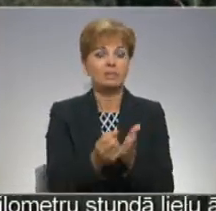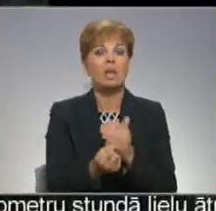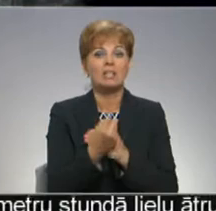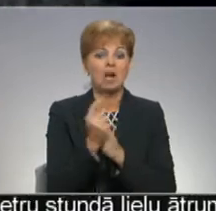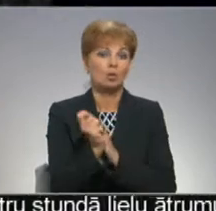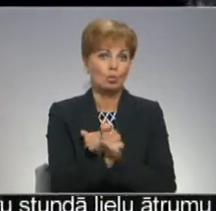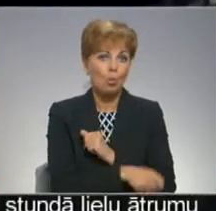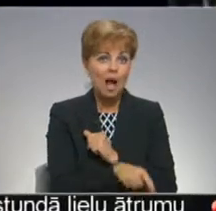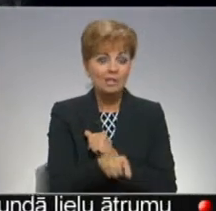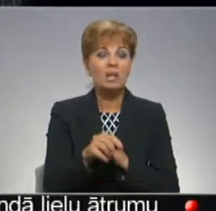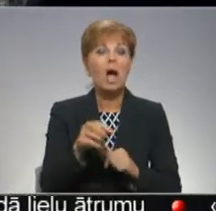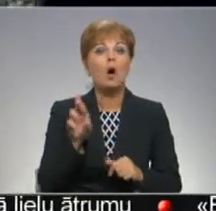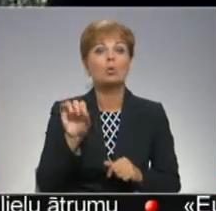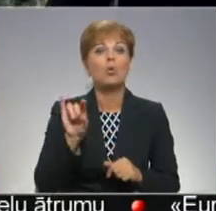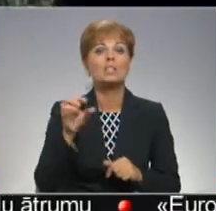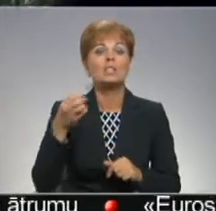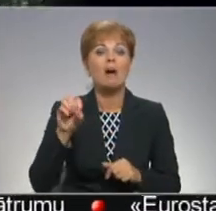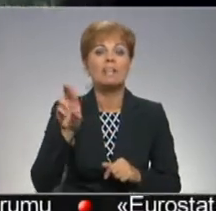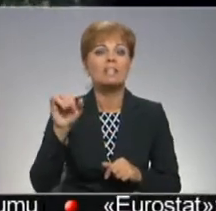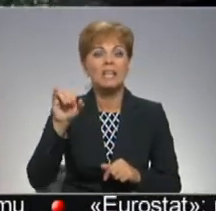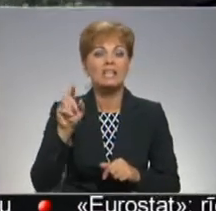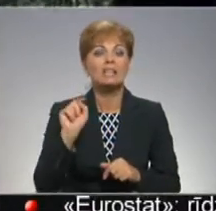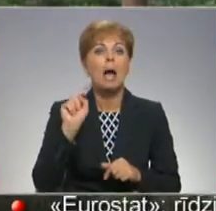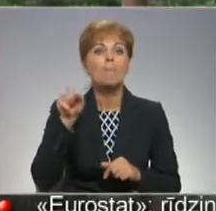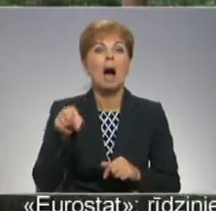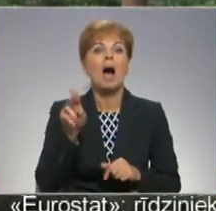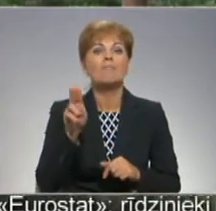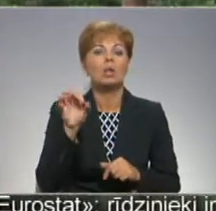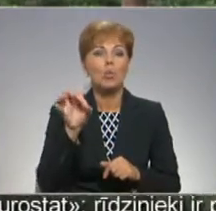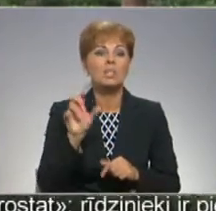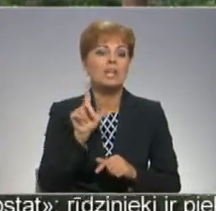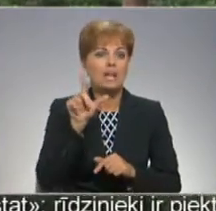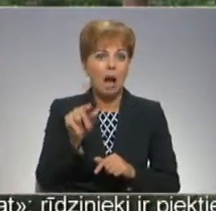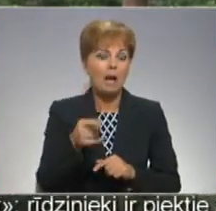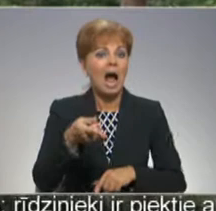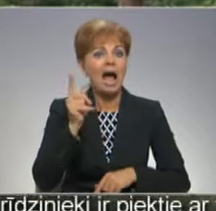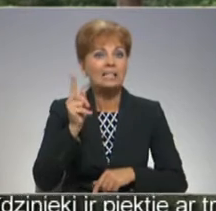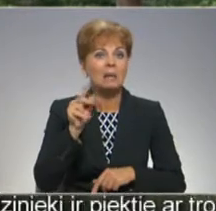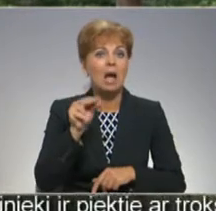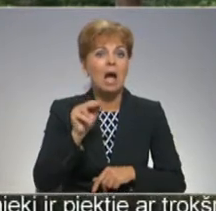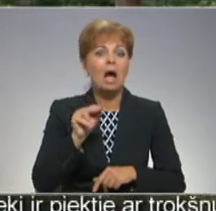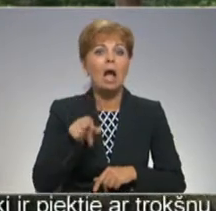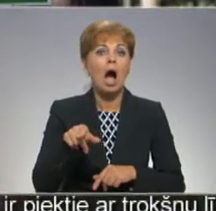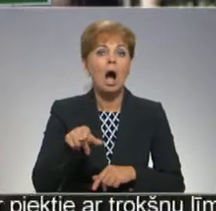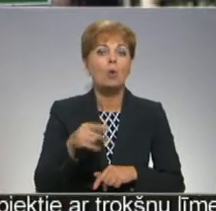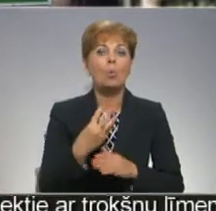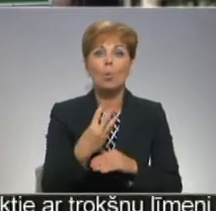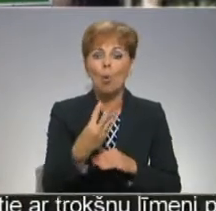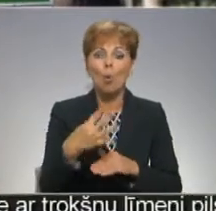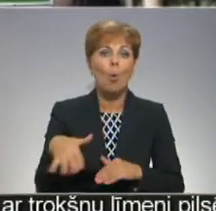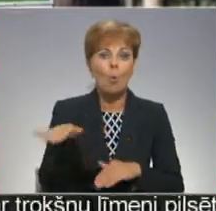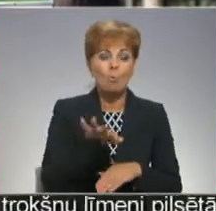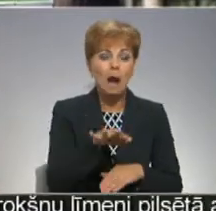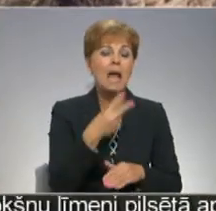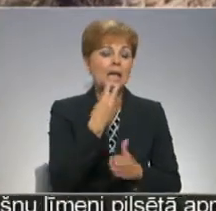šādu darbību. Rucavas, Nīcas, Pāvilostas novados par iebraukšanas aizliegumu kāpu zonā brīdina vai nu ceļu zīmes vai cita